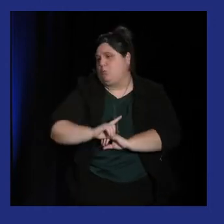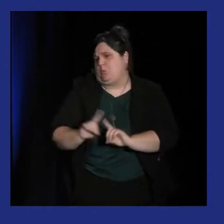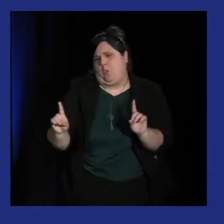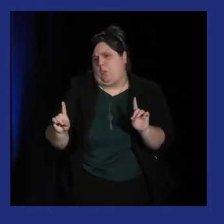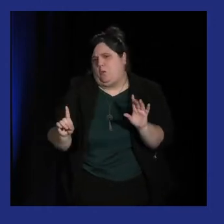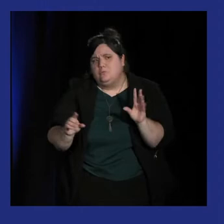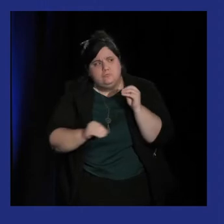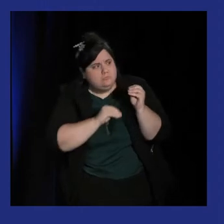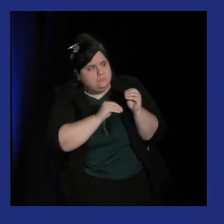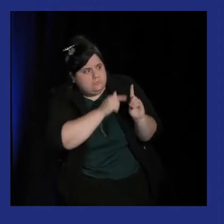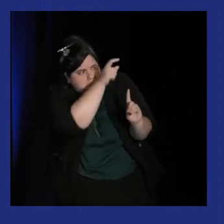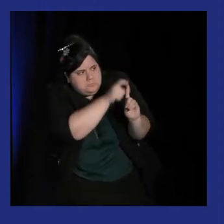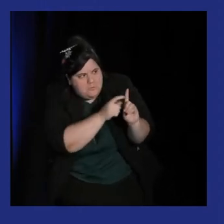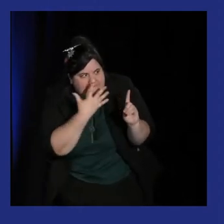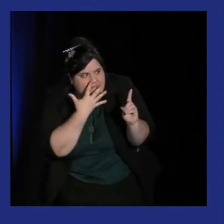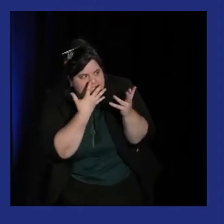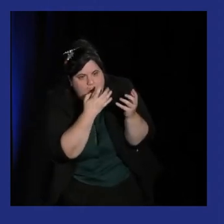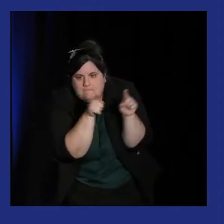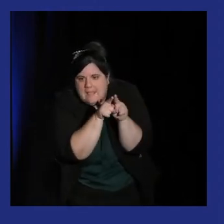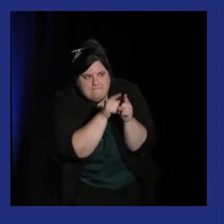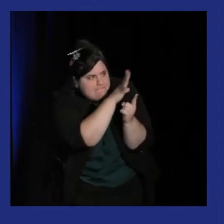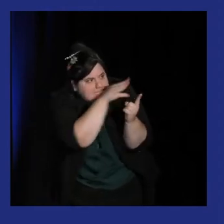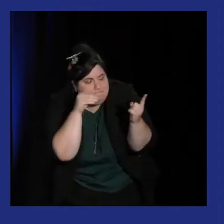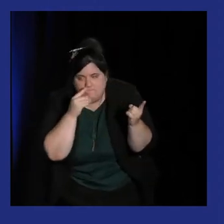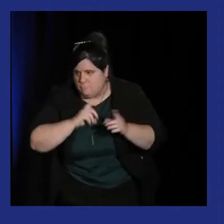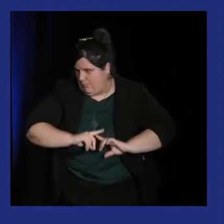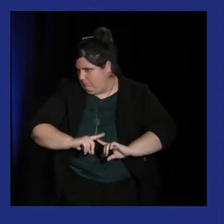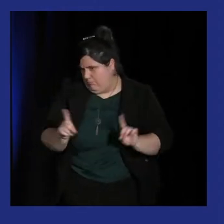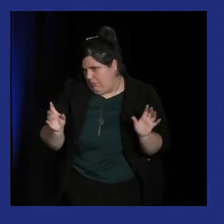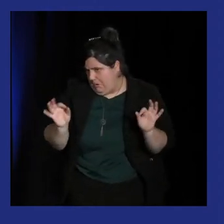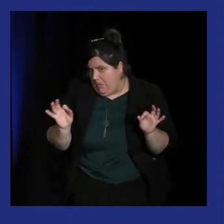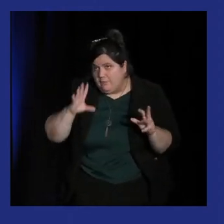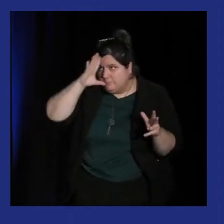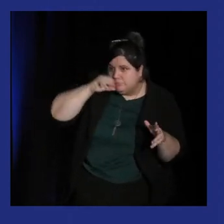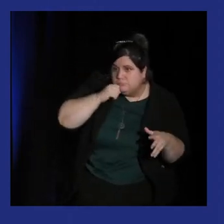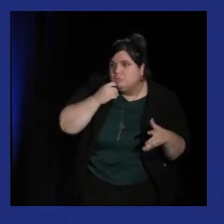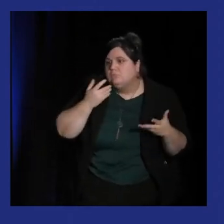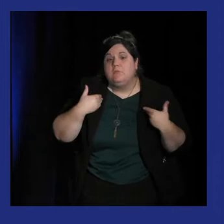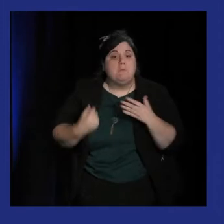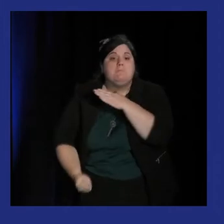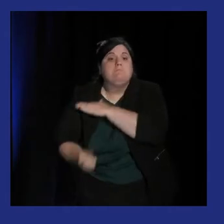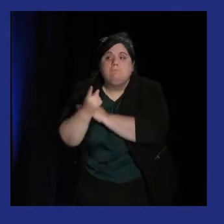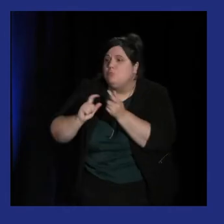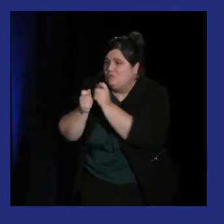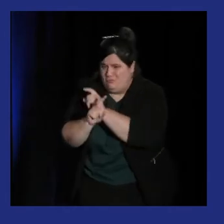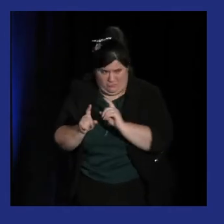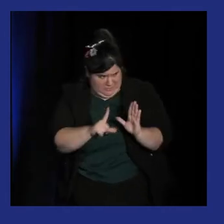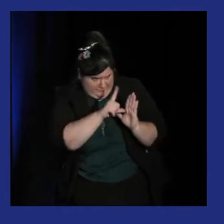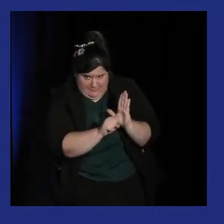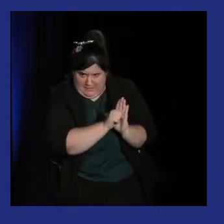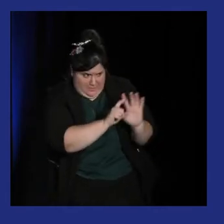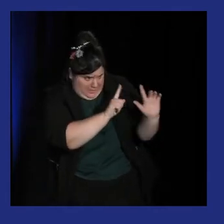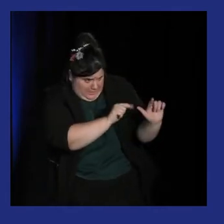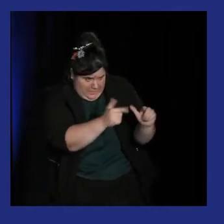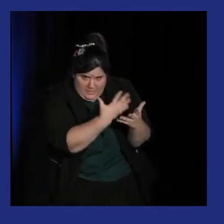pour ma part mais mais rien de rien de révolutionnaire non plus puisque finalement on marche sur les traces de plein de labels qui ont qui ont initié ça avant avant nous